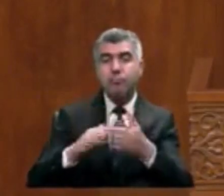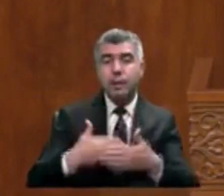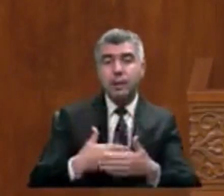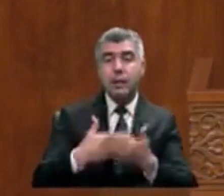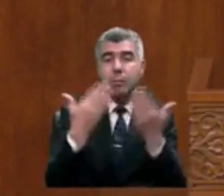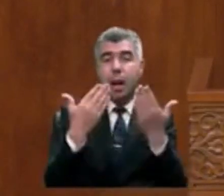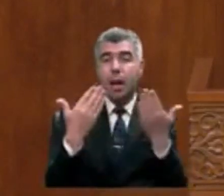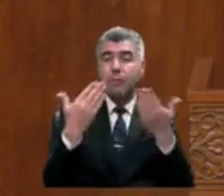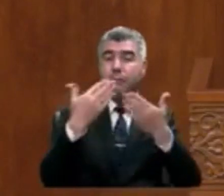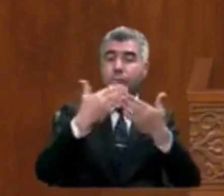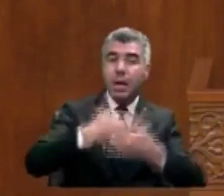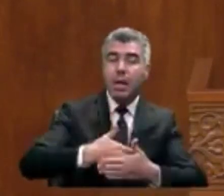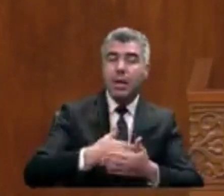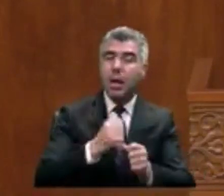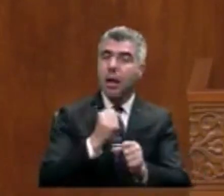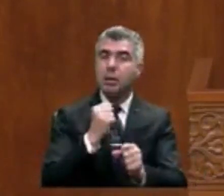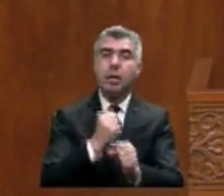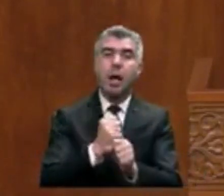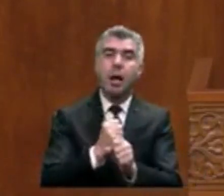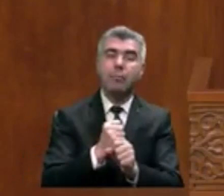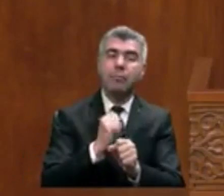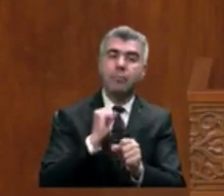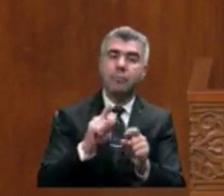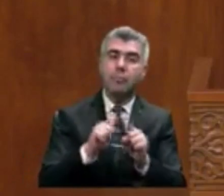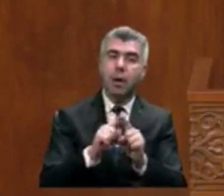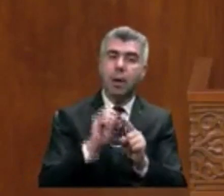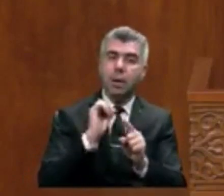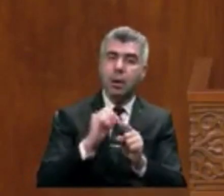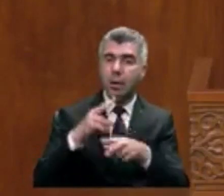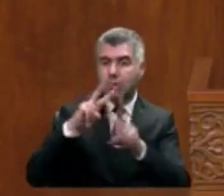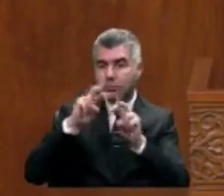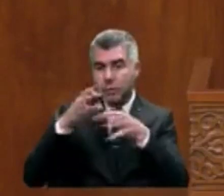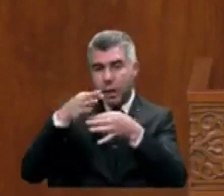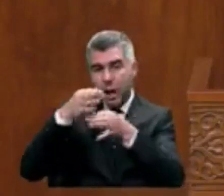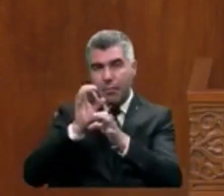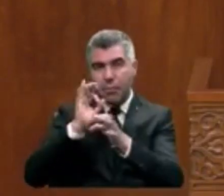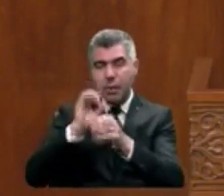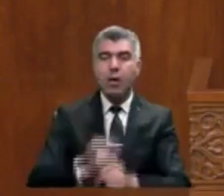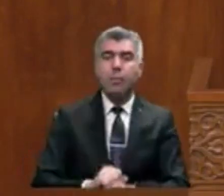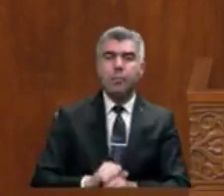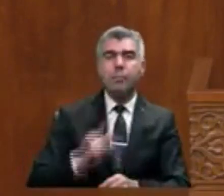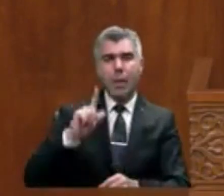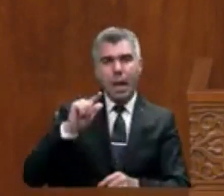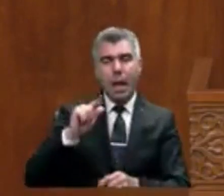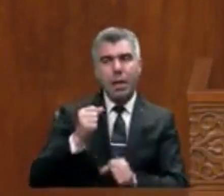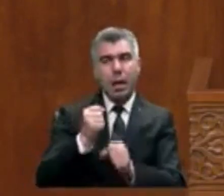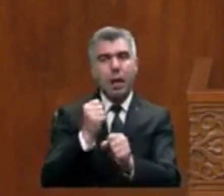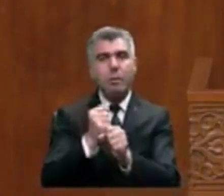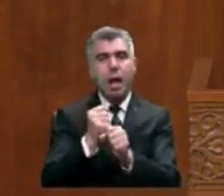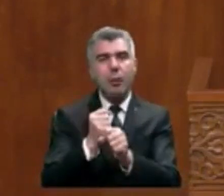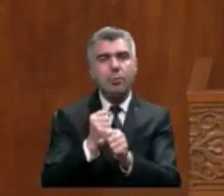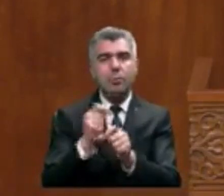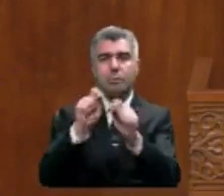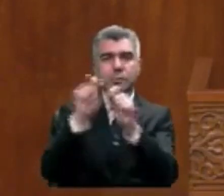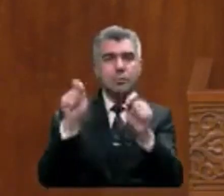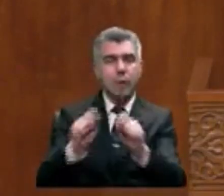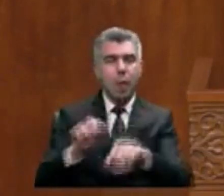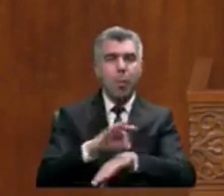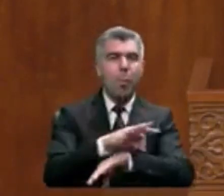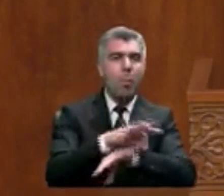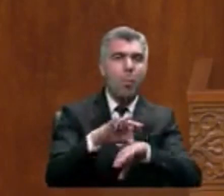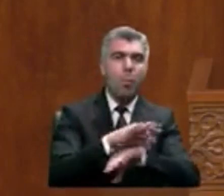العشيه اللي مخارط وجالسين في المختبرات وكاينين اللي عندهم عمل والموظفين